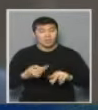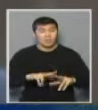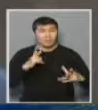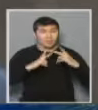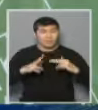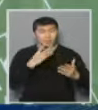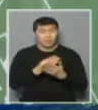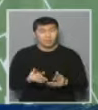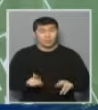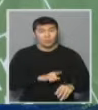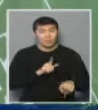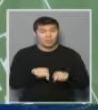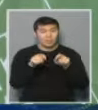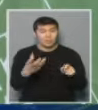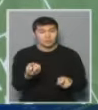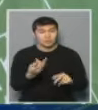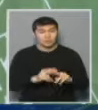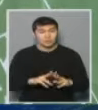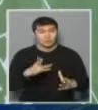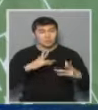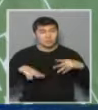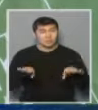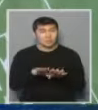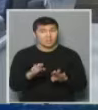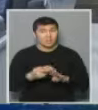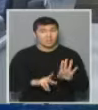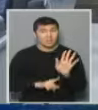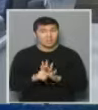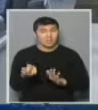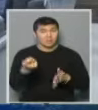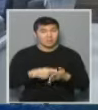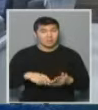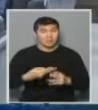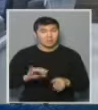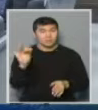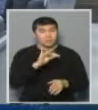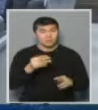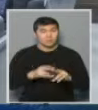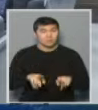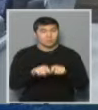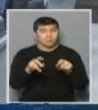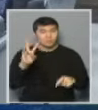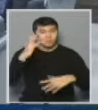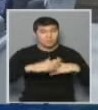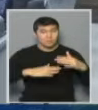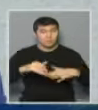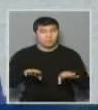дает свои плоды. Откроются еще докторантуры по таким дисциплинам, как математика, история, педагогика и